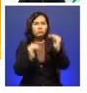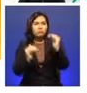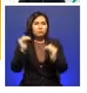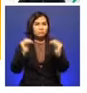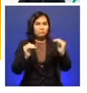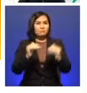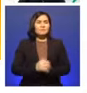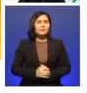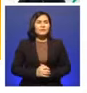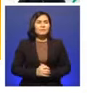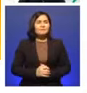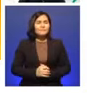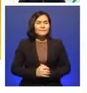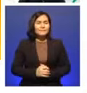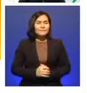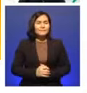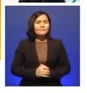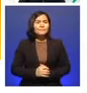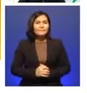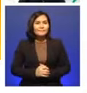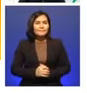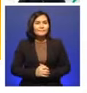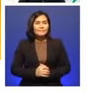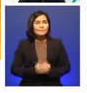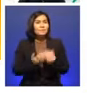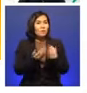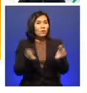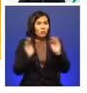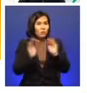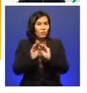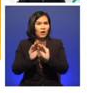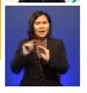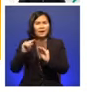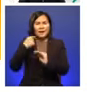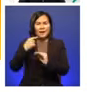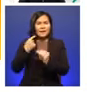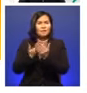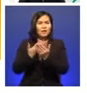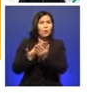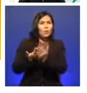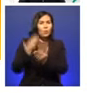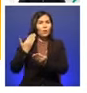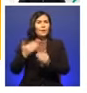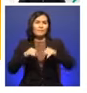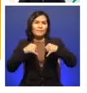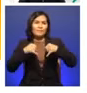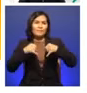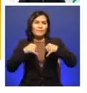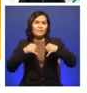ที่ เราได้ทราบกันคือว่าครัวเรือนกลุ่มรายได้สูงนะครับก็จะครอบครองสินทรัพย์ทางการเงินนะครับ